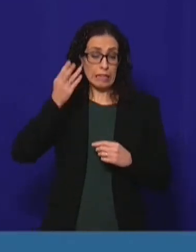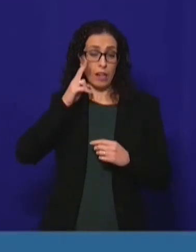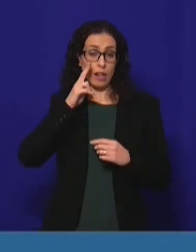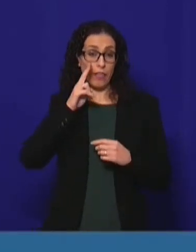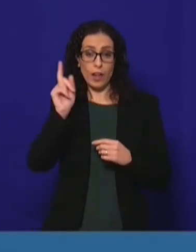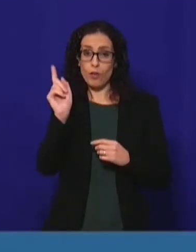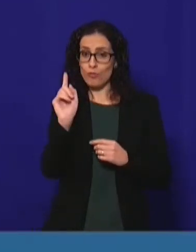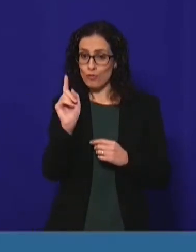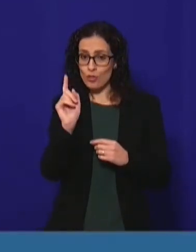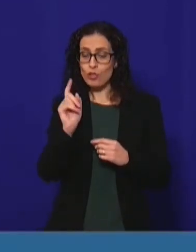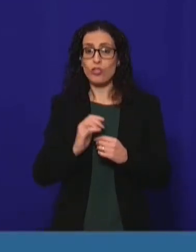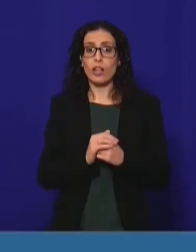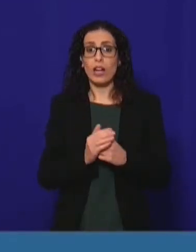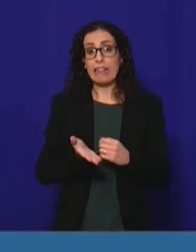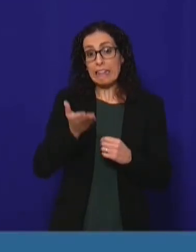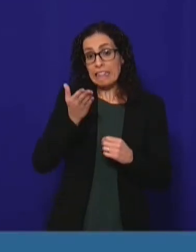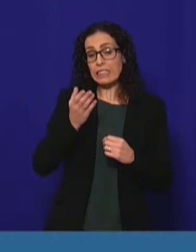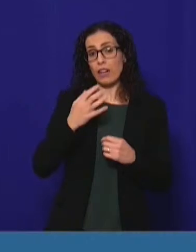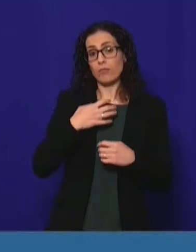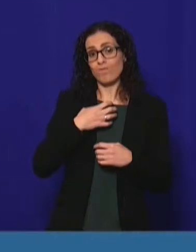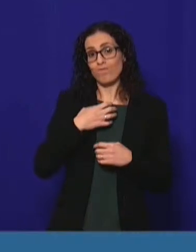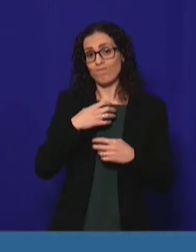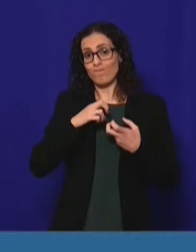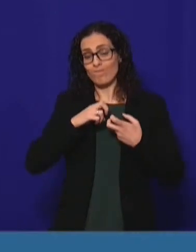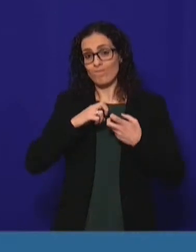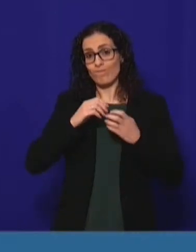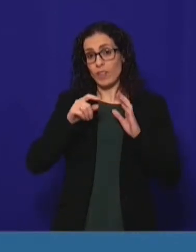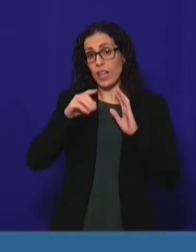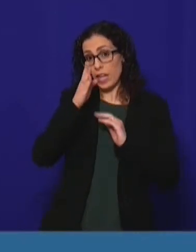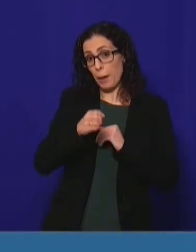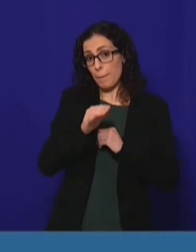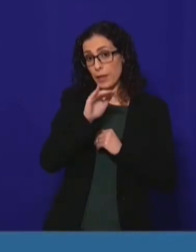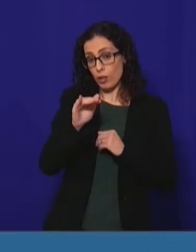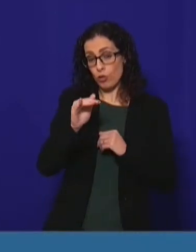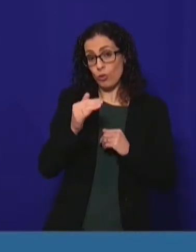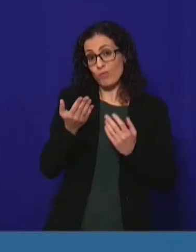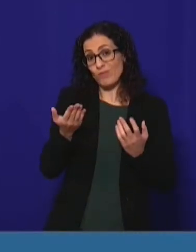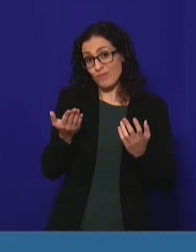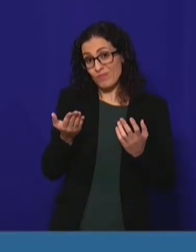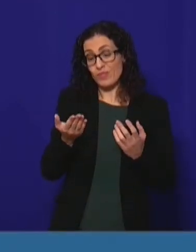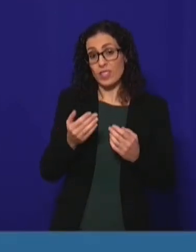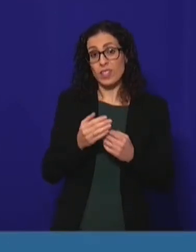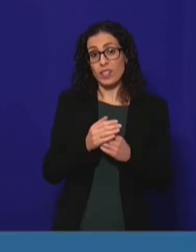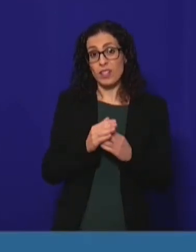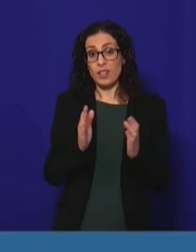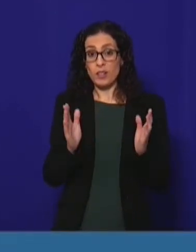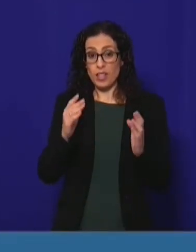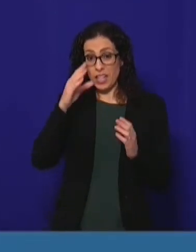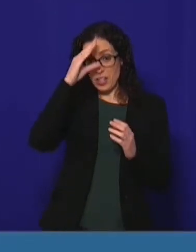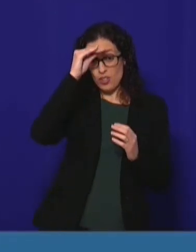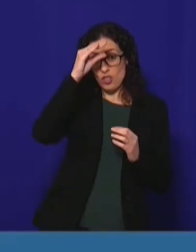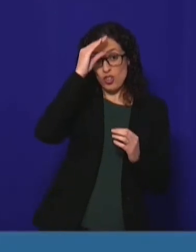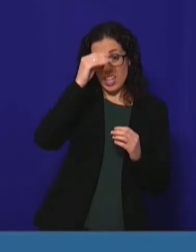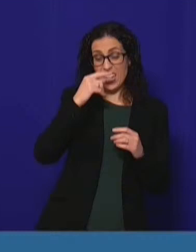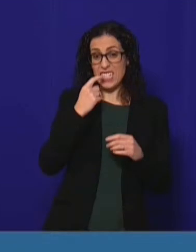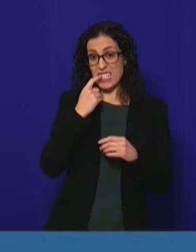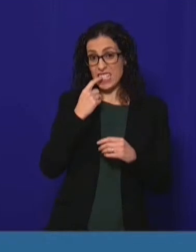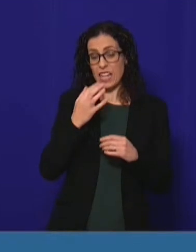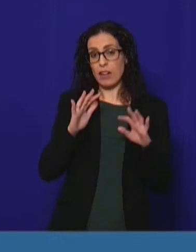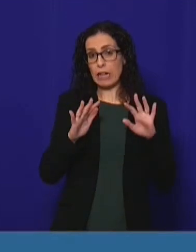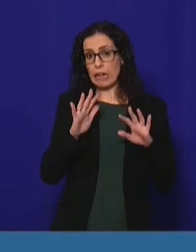l-iktar nies li kellna li mietu kienu l-iktar predominanti kienet firġiel f'etajiet